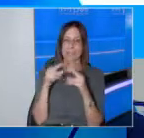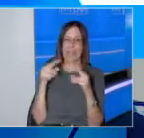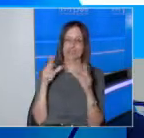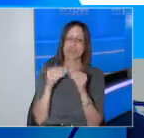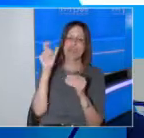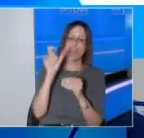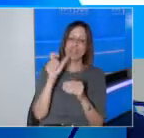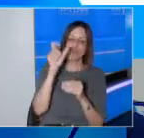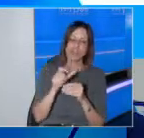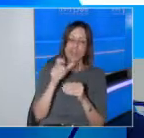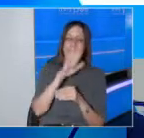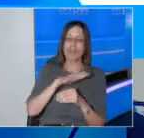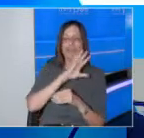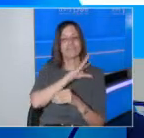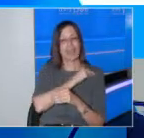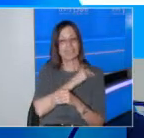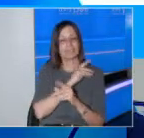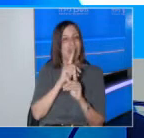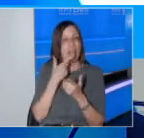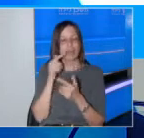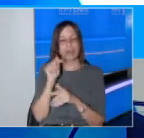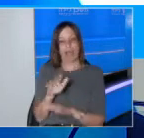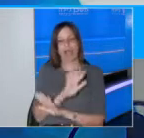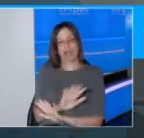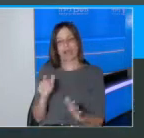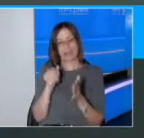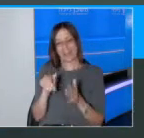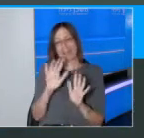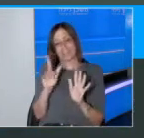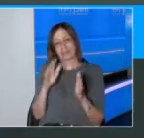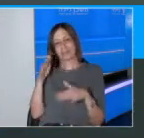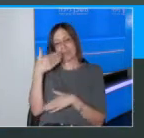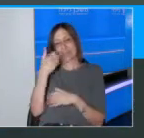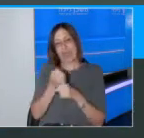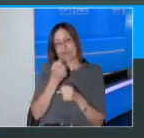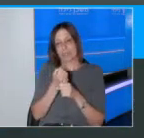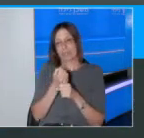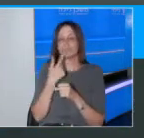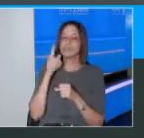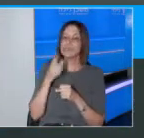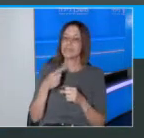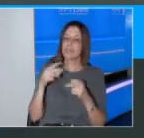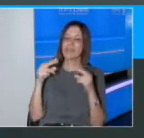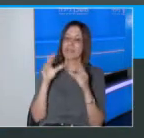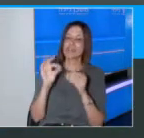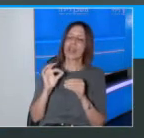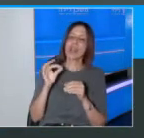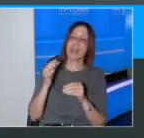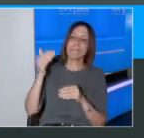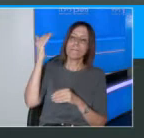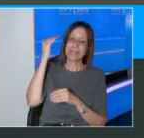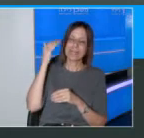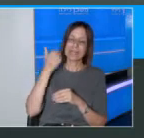ברשות הפלסטינית. למה ככה? השאלה אם צריך מפגש כזה של בני גנץ, של שר ביטחון עם ראש הרשות,